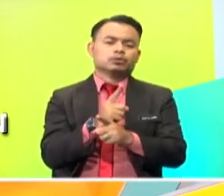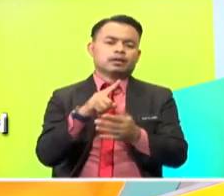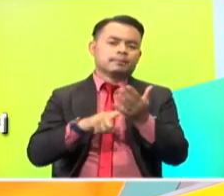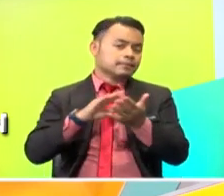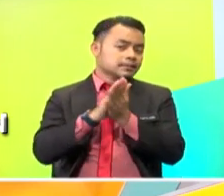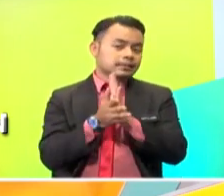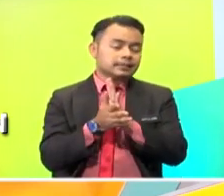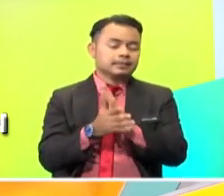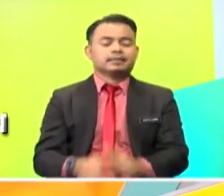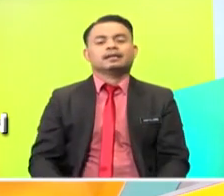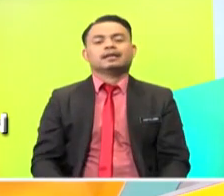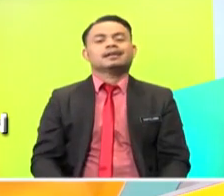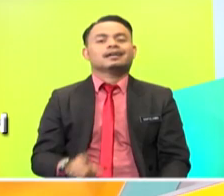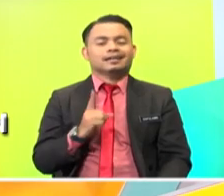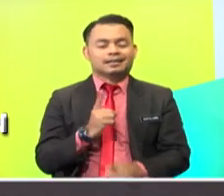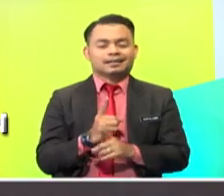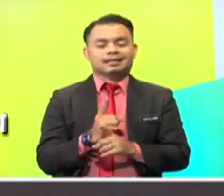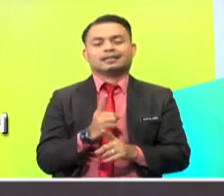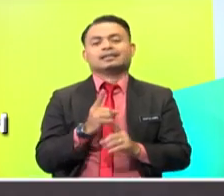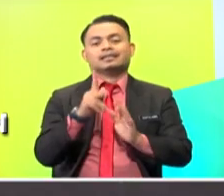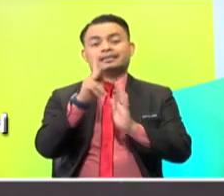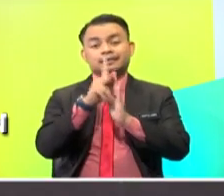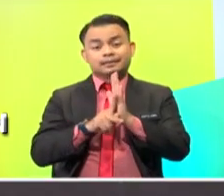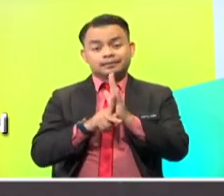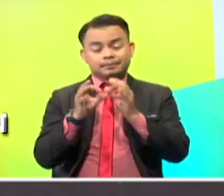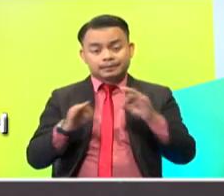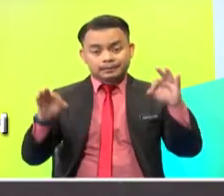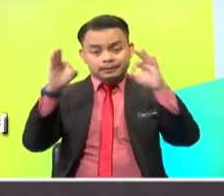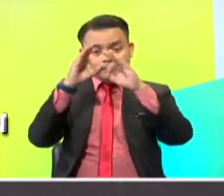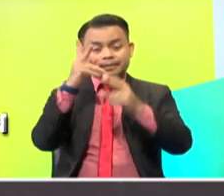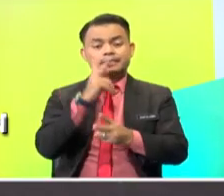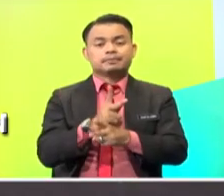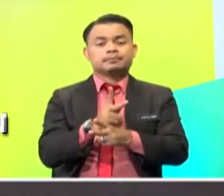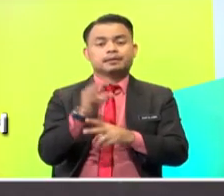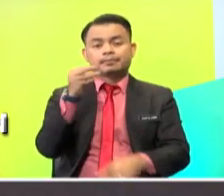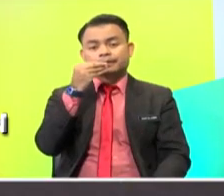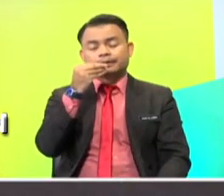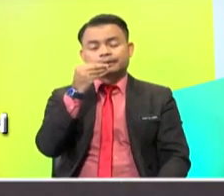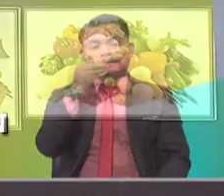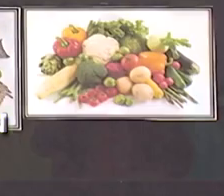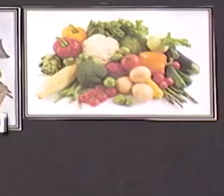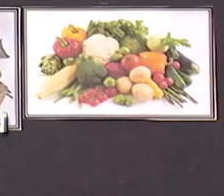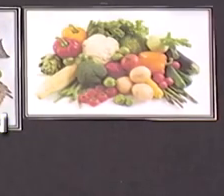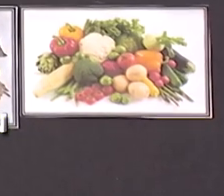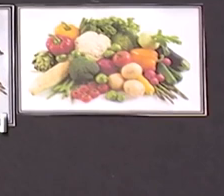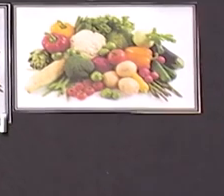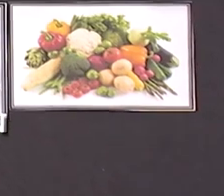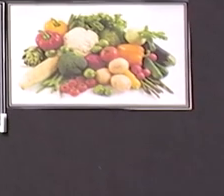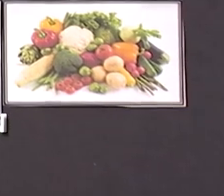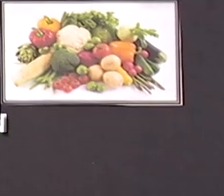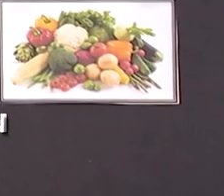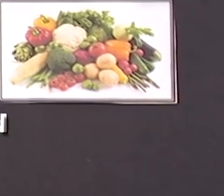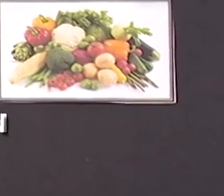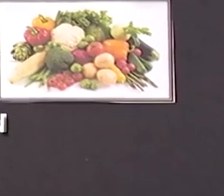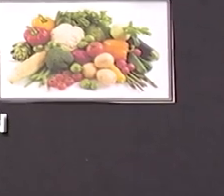kepentingan penyimpanan makanan yang pertama tujuan kita menyimpan dana agar mengelakkan pencemaran makanan